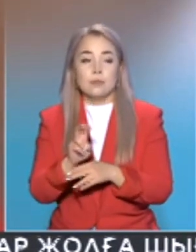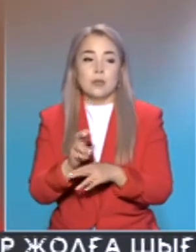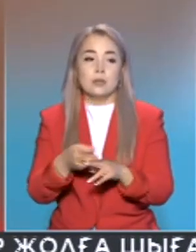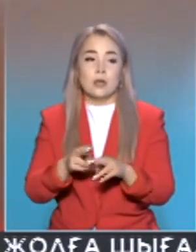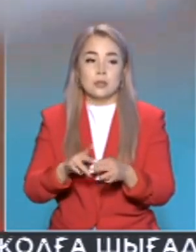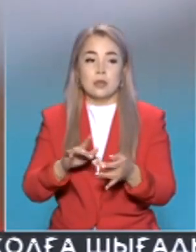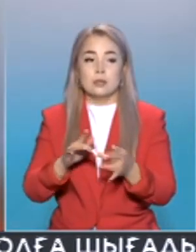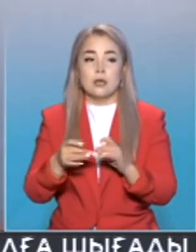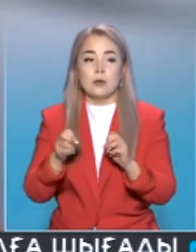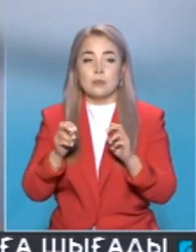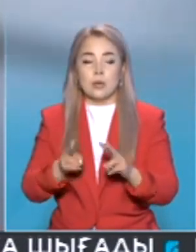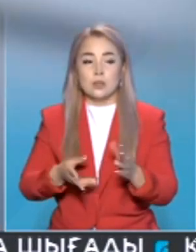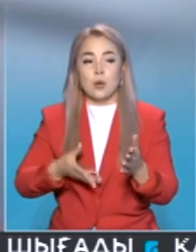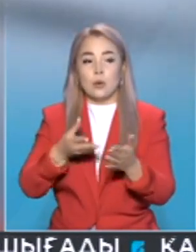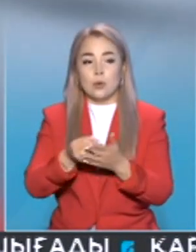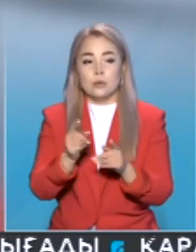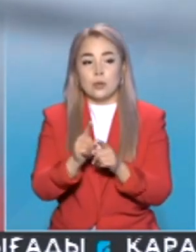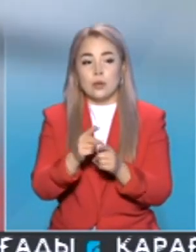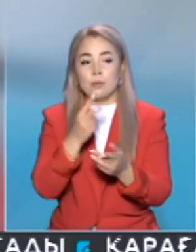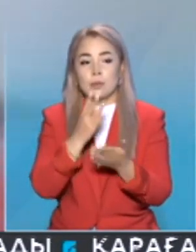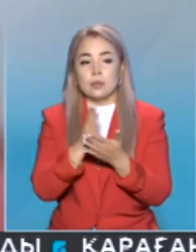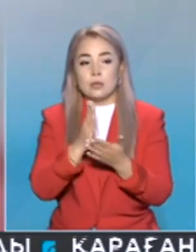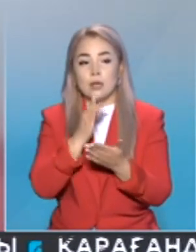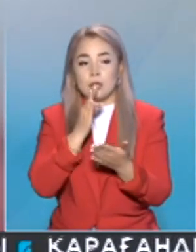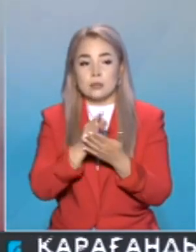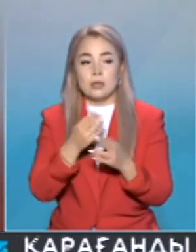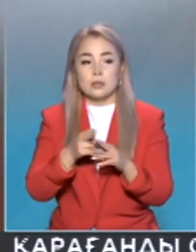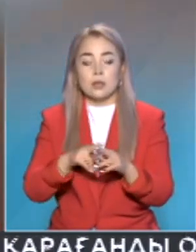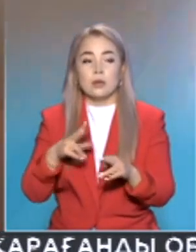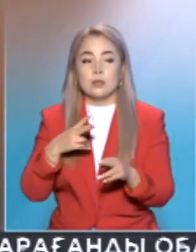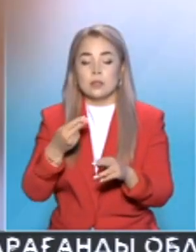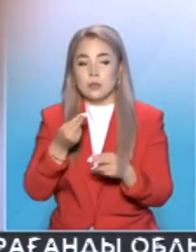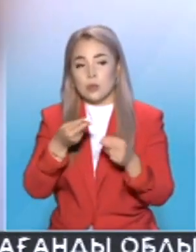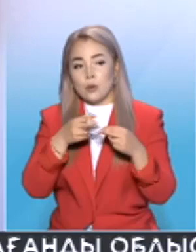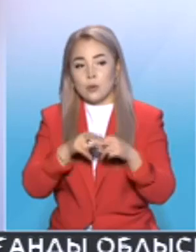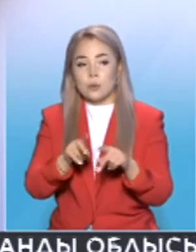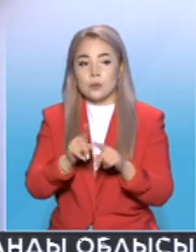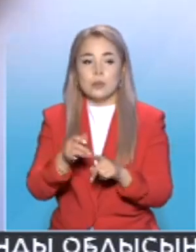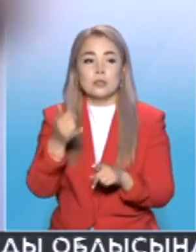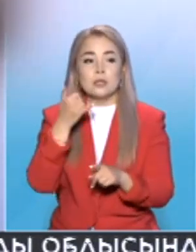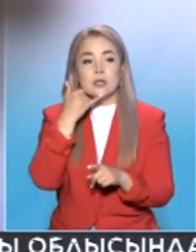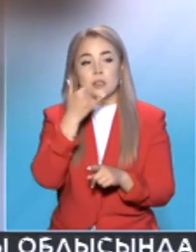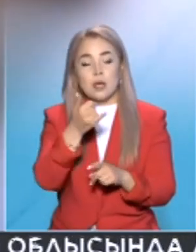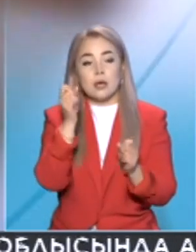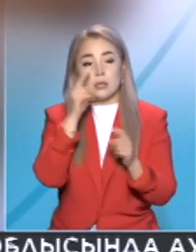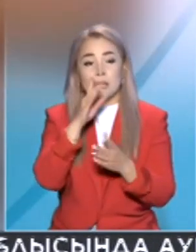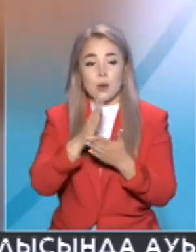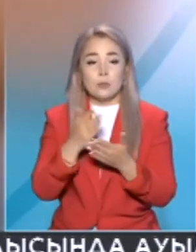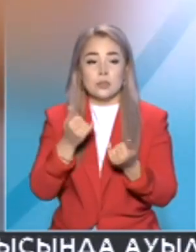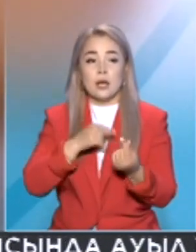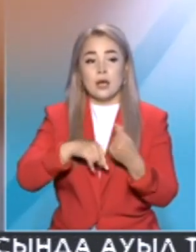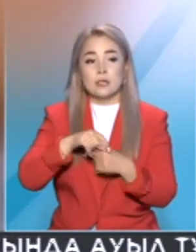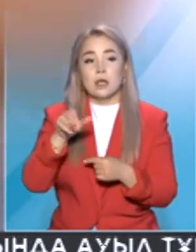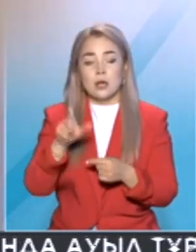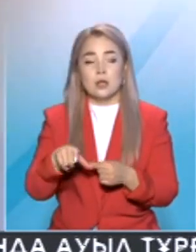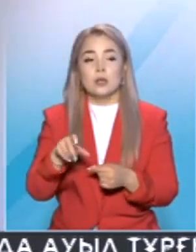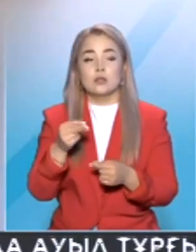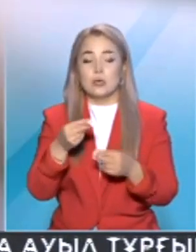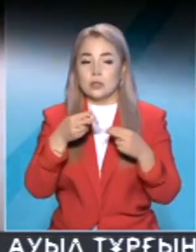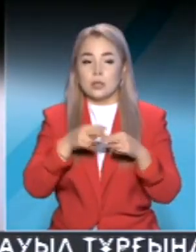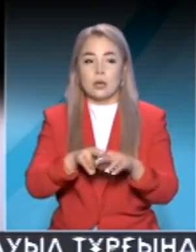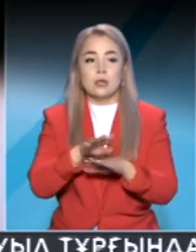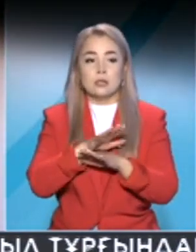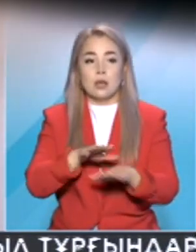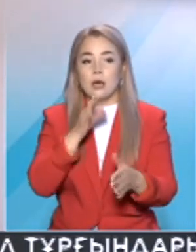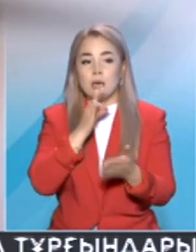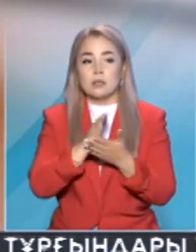онлайн аударым арқылы төлем жасап түбіртікті көрсеткен соң, қызына қаражат аудару үшін қоңырау шалған. Алайда кәсіпкердің шотына ақша